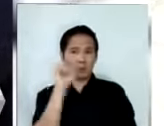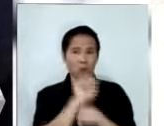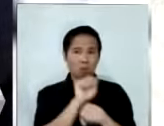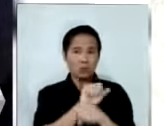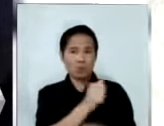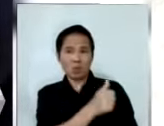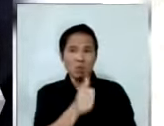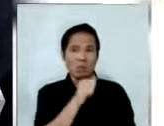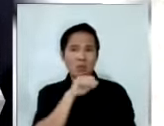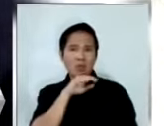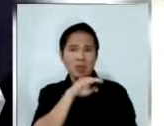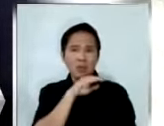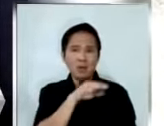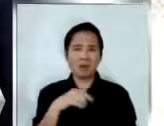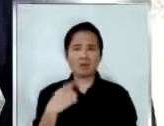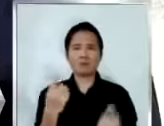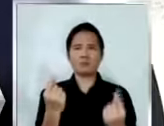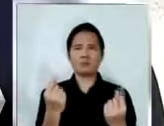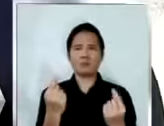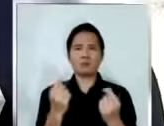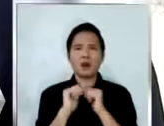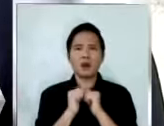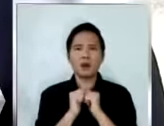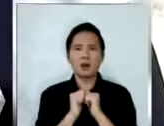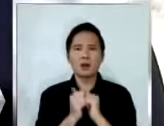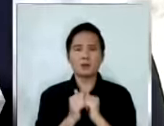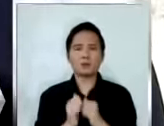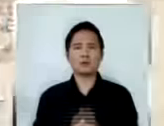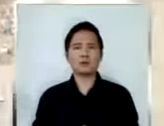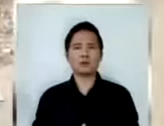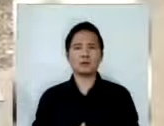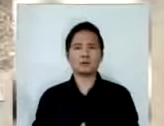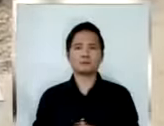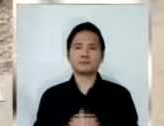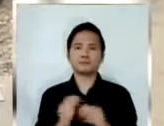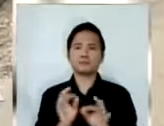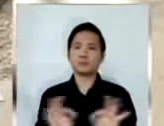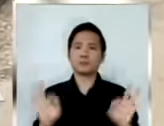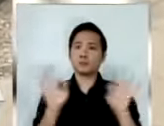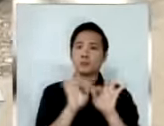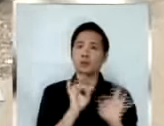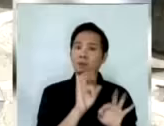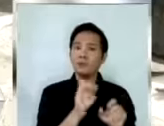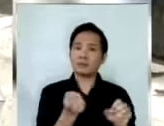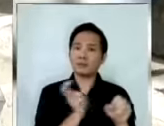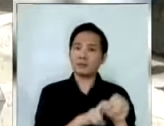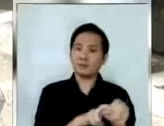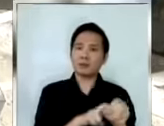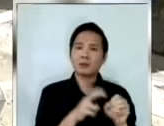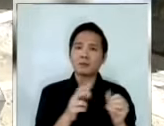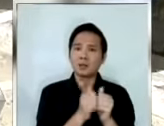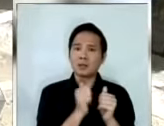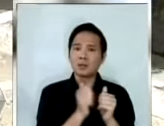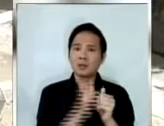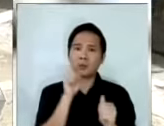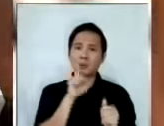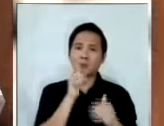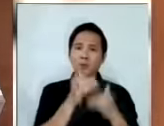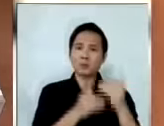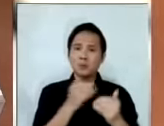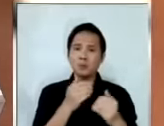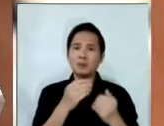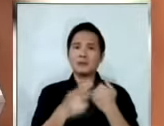magpahinga eh. Unlike ngayon, pag may masasakyan, may maiba ka pang magagawa. Sa mga terminal sa Quezon City, bago sumakay,